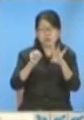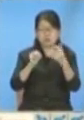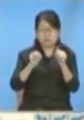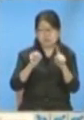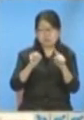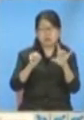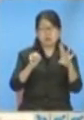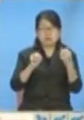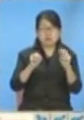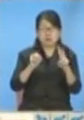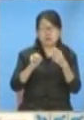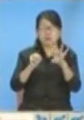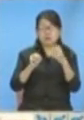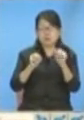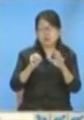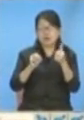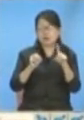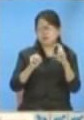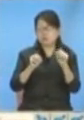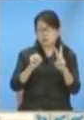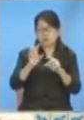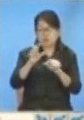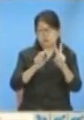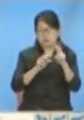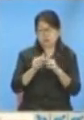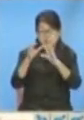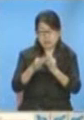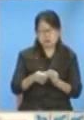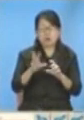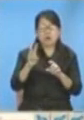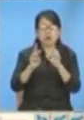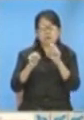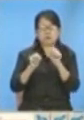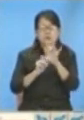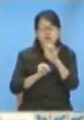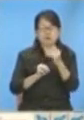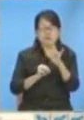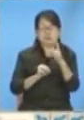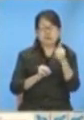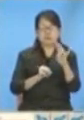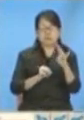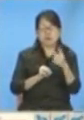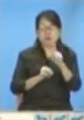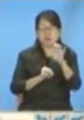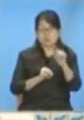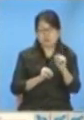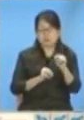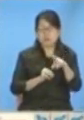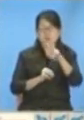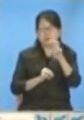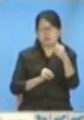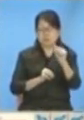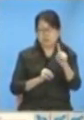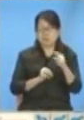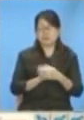า112มาตรา115 116วรรค2จนไปถึงมาตรา117มาตรา118มาตรา120และมาตรา